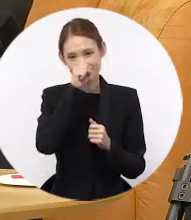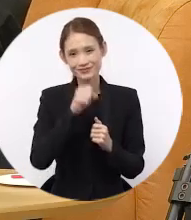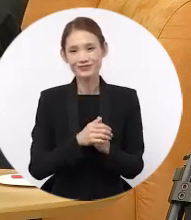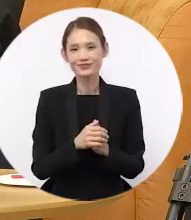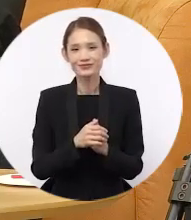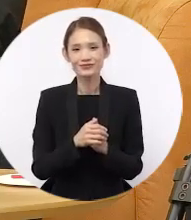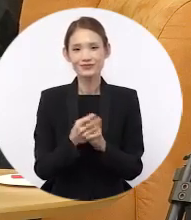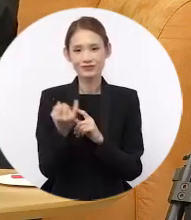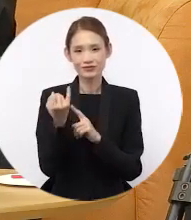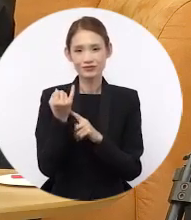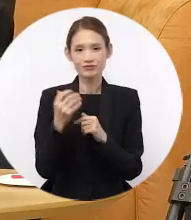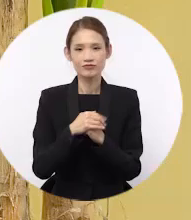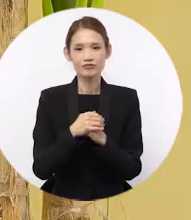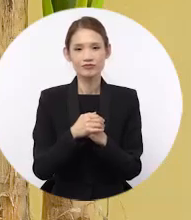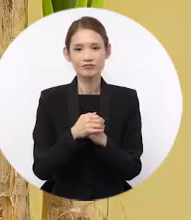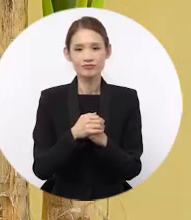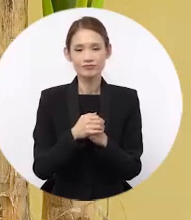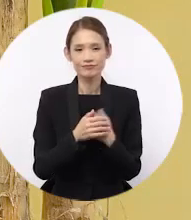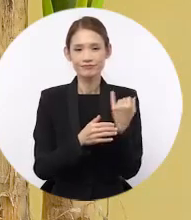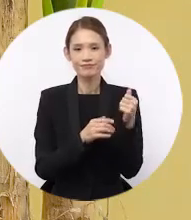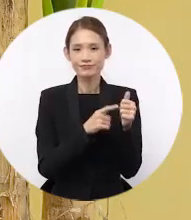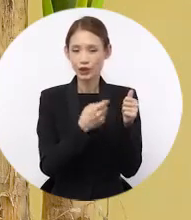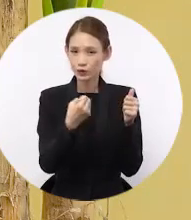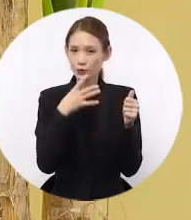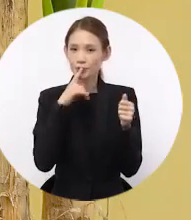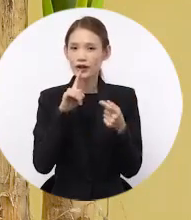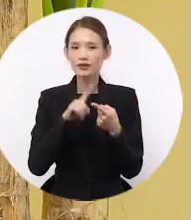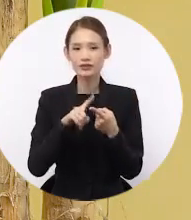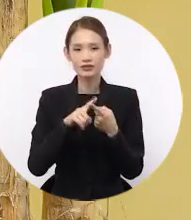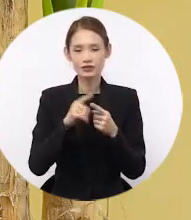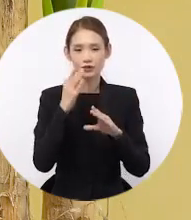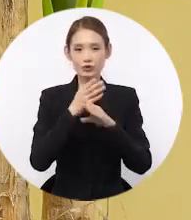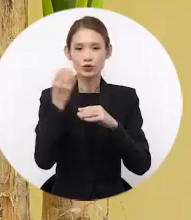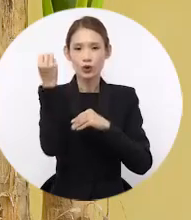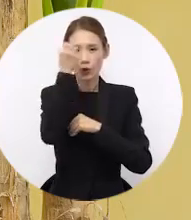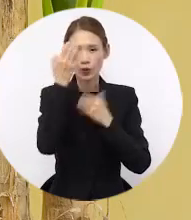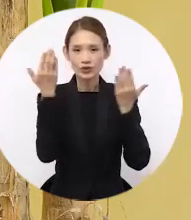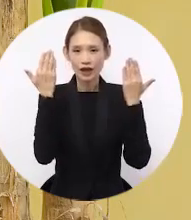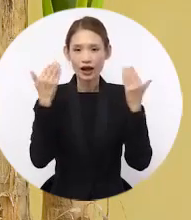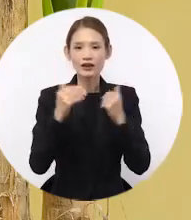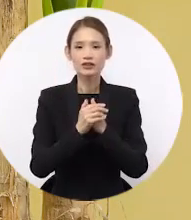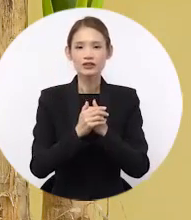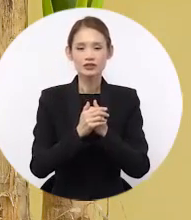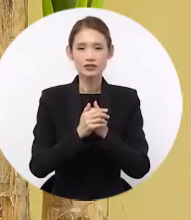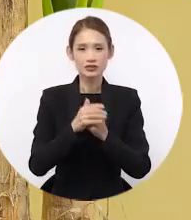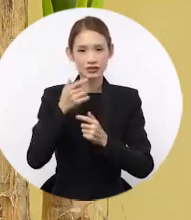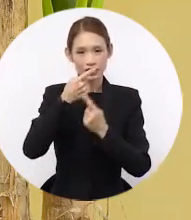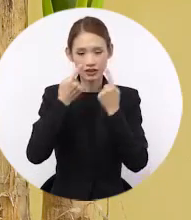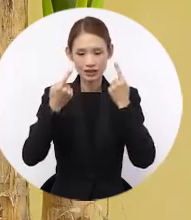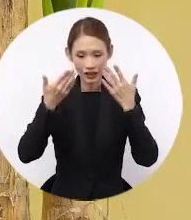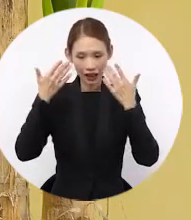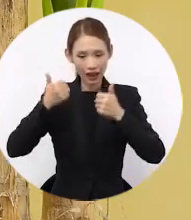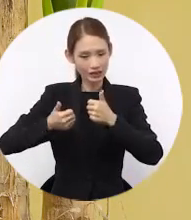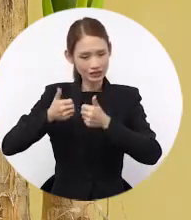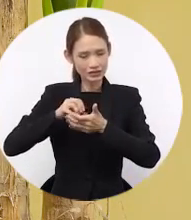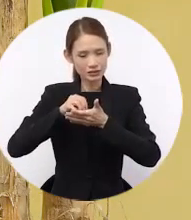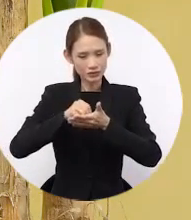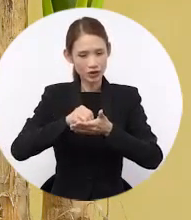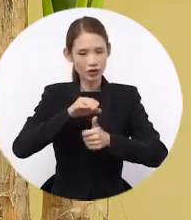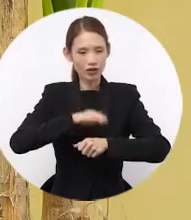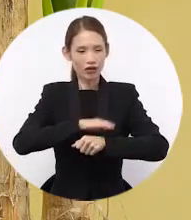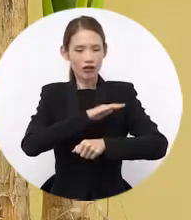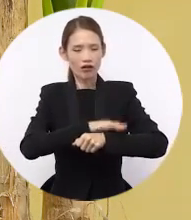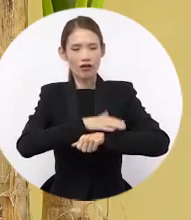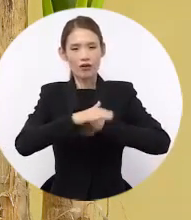네. 네 좋습니다. 네 지우님도 네 한솔님 말처럼 사실 중고등학교 시기가 요즘은 입시 때문에 너무